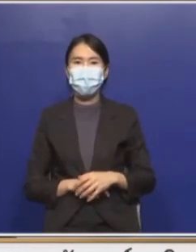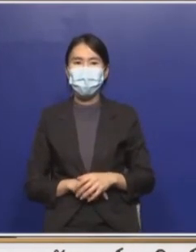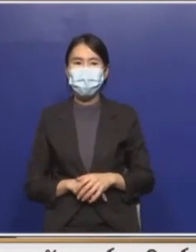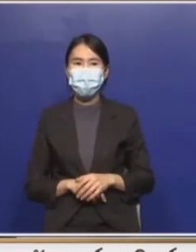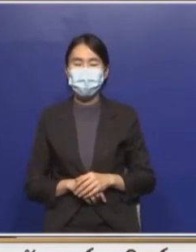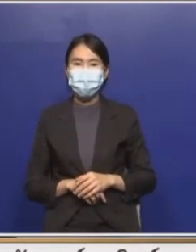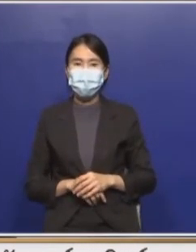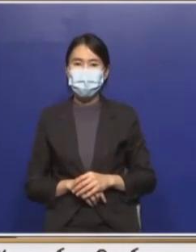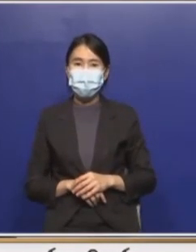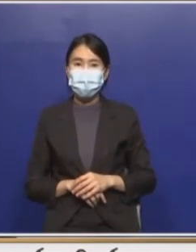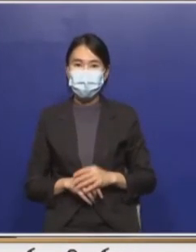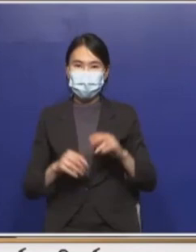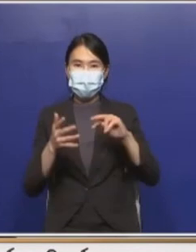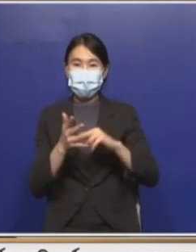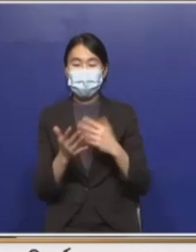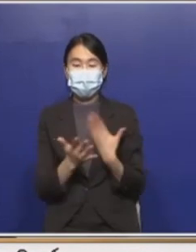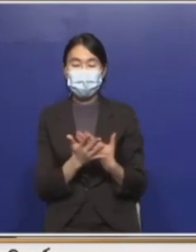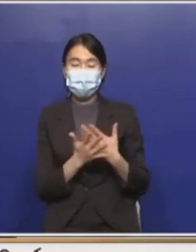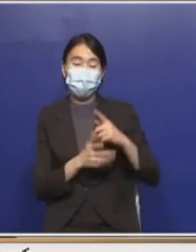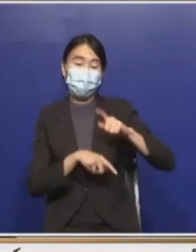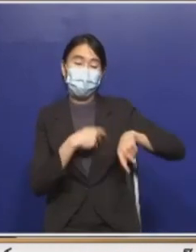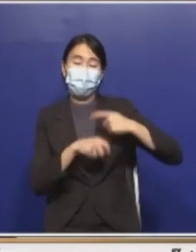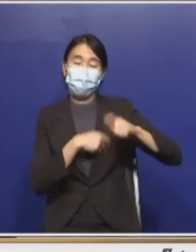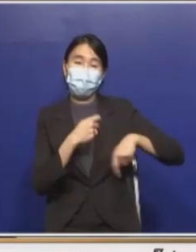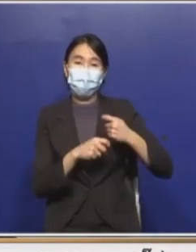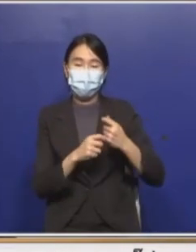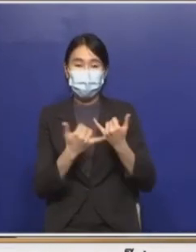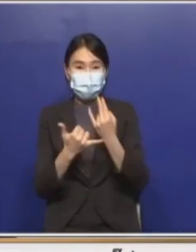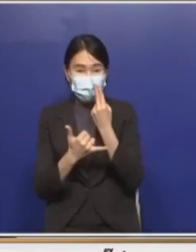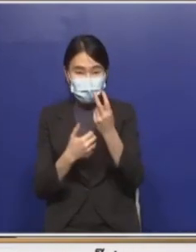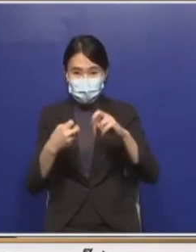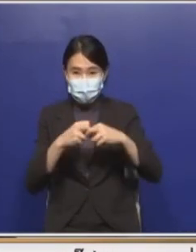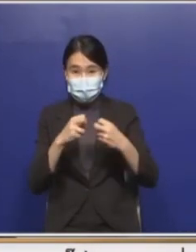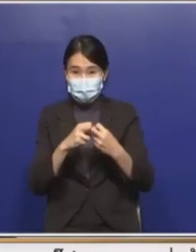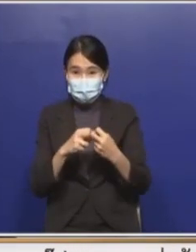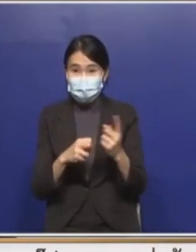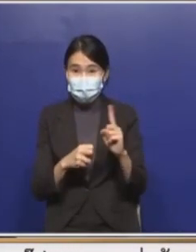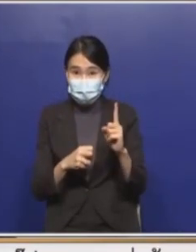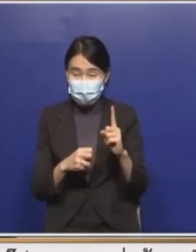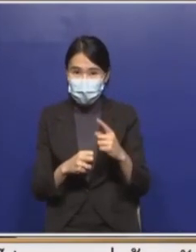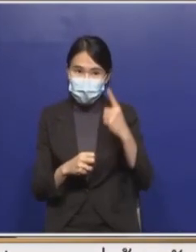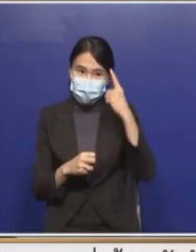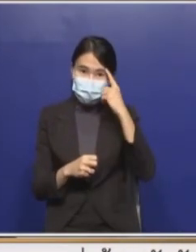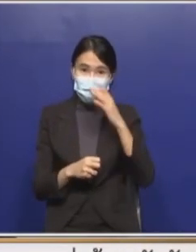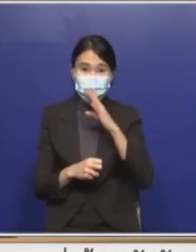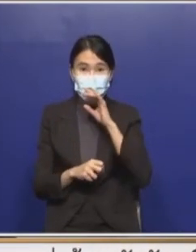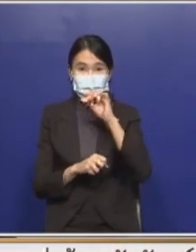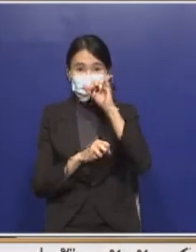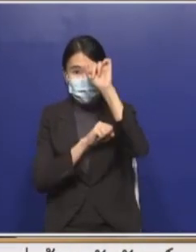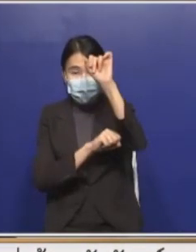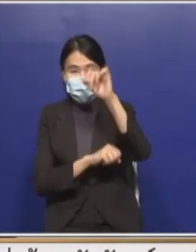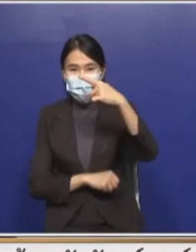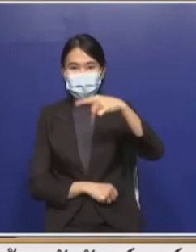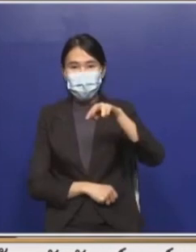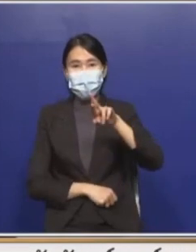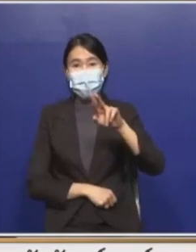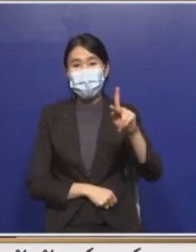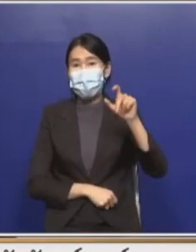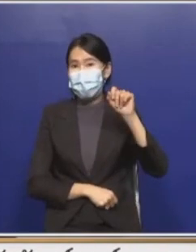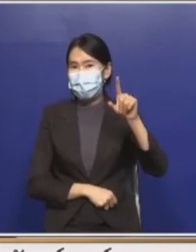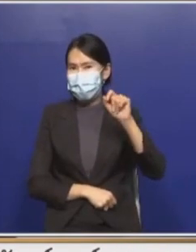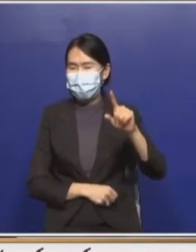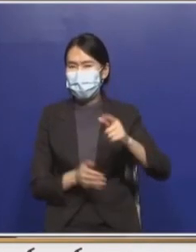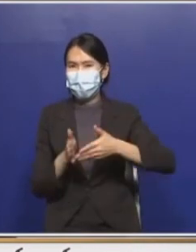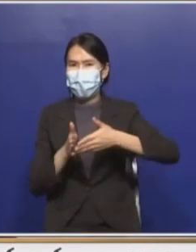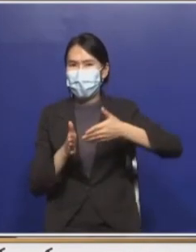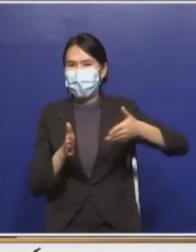เขาเรียกว่างบถังแตกท่ามกลางการประกาศภาวะฉุกเฉินที่ยาวนานม